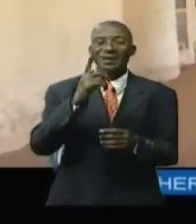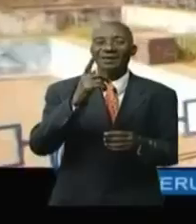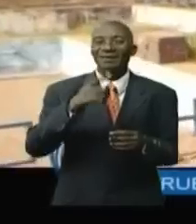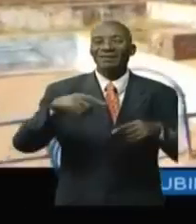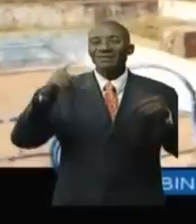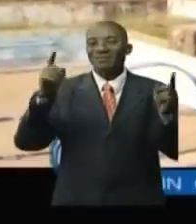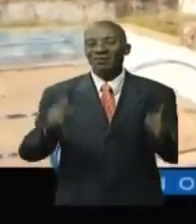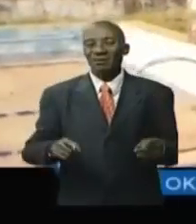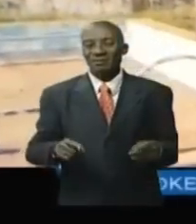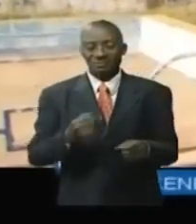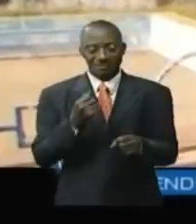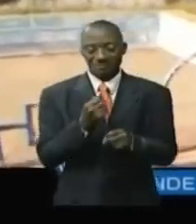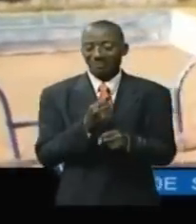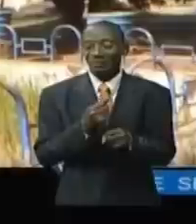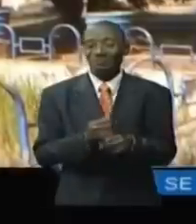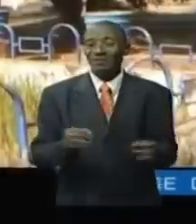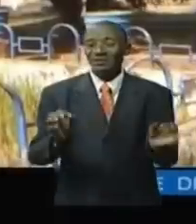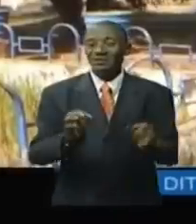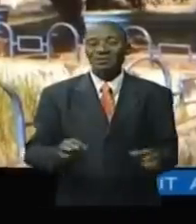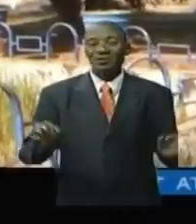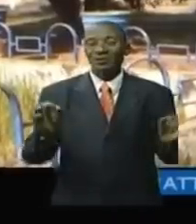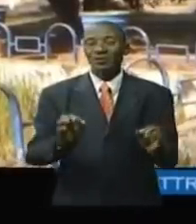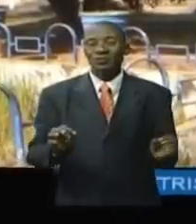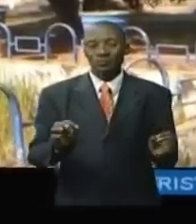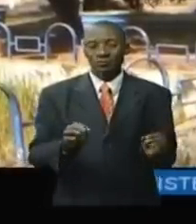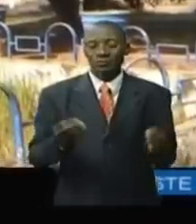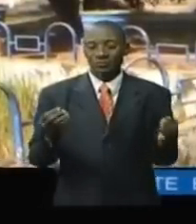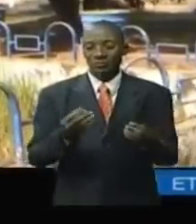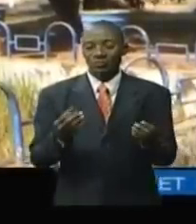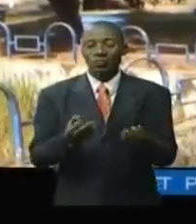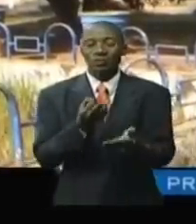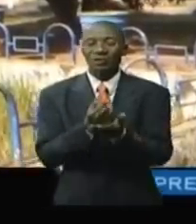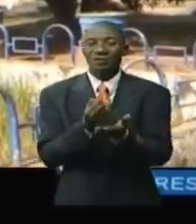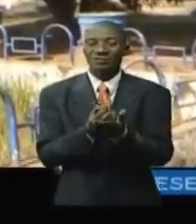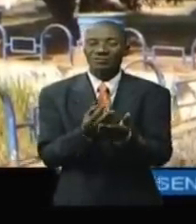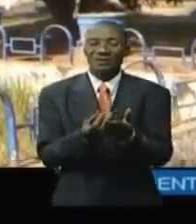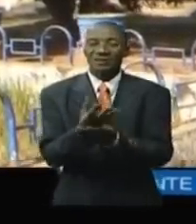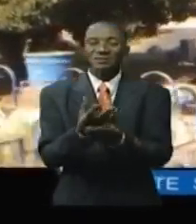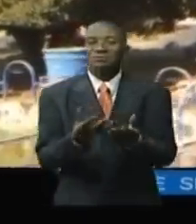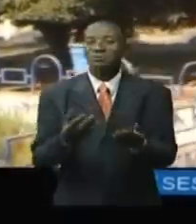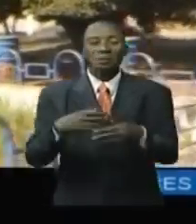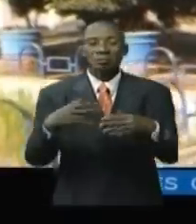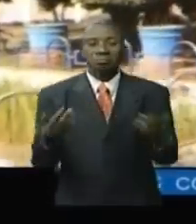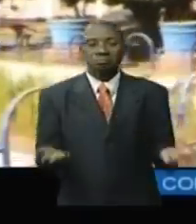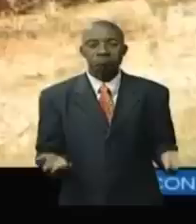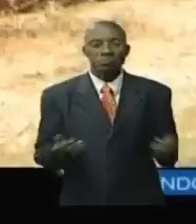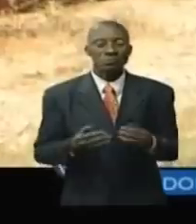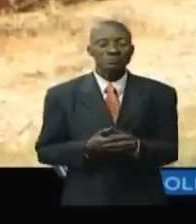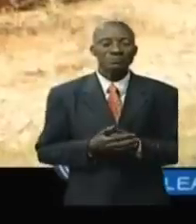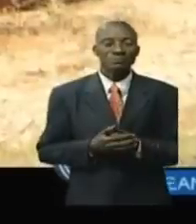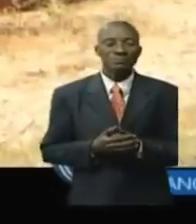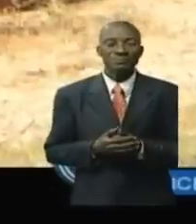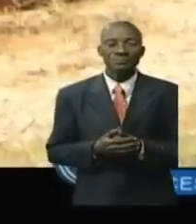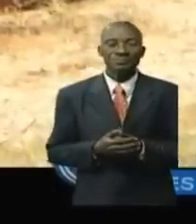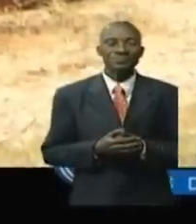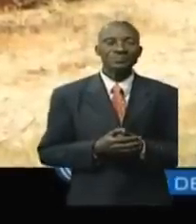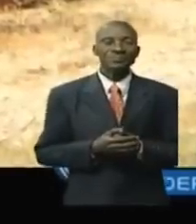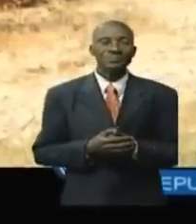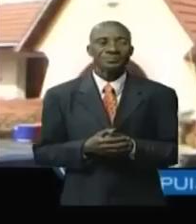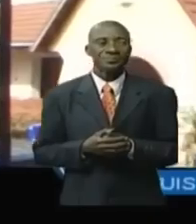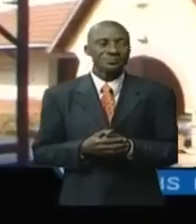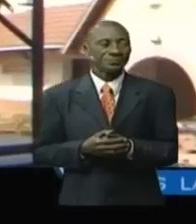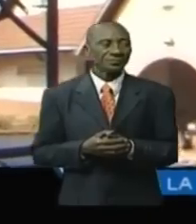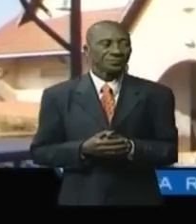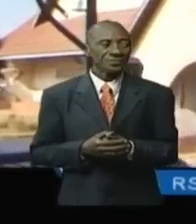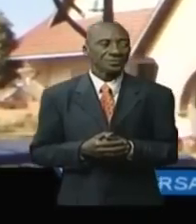sur les chantiers, faute de financement. D'où ces cris de détresse. On avait vu la vague, comment on vendait les